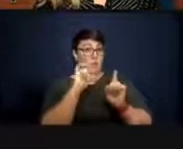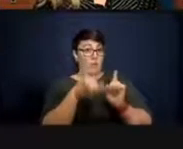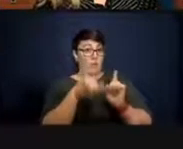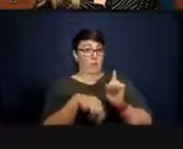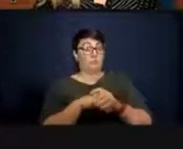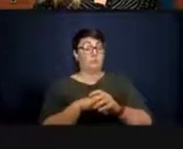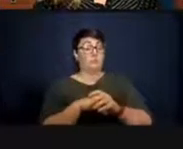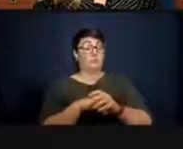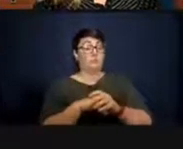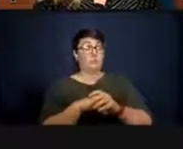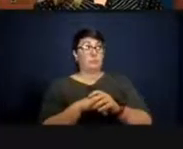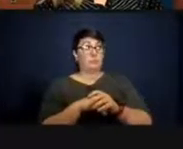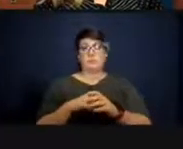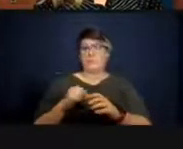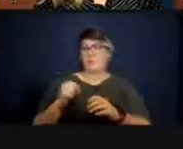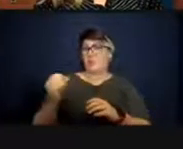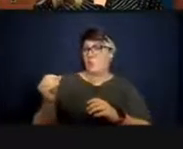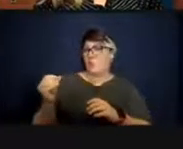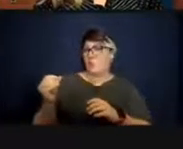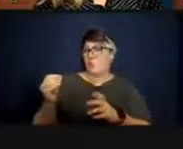Kwa hivyo